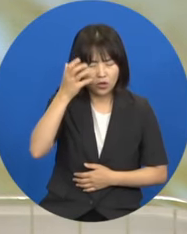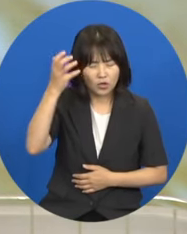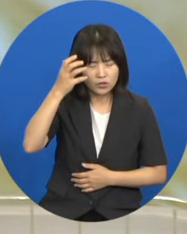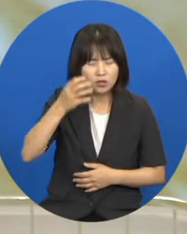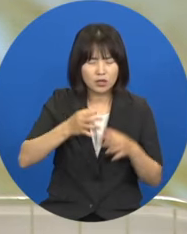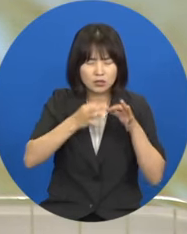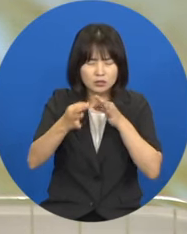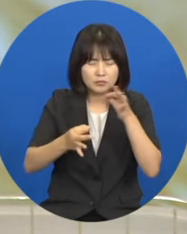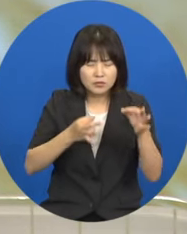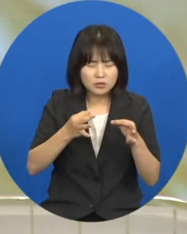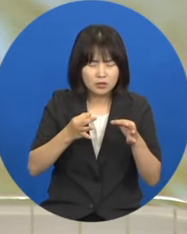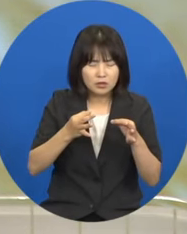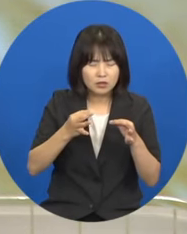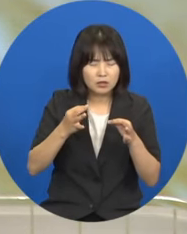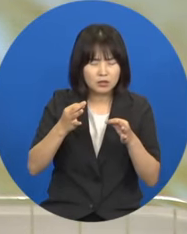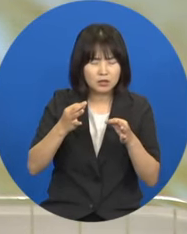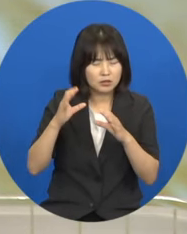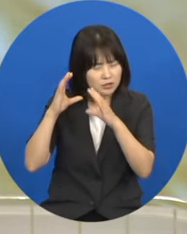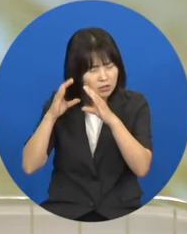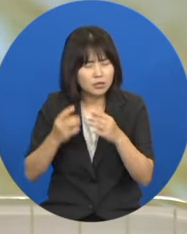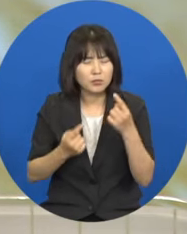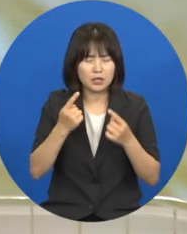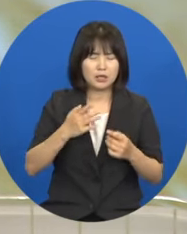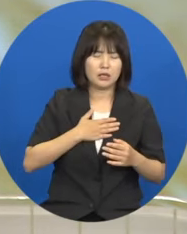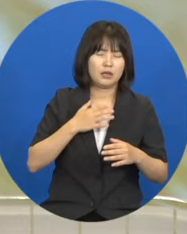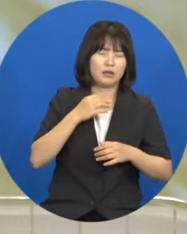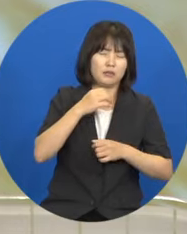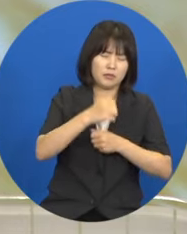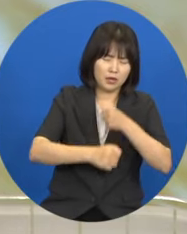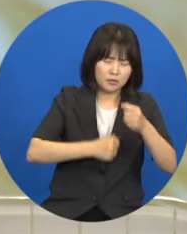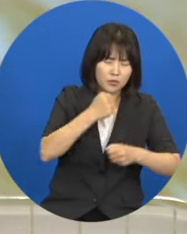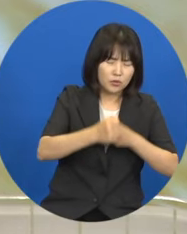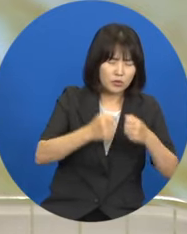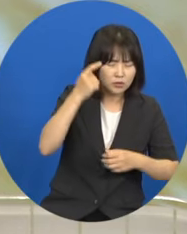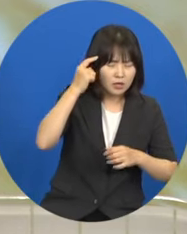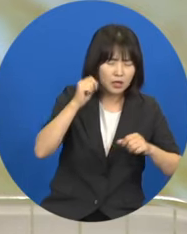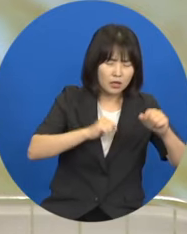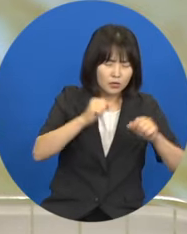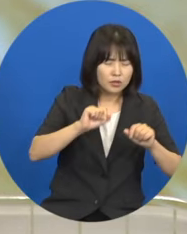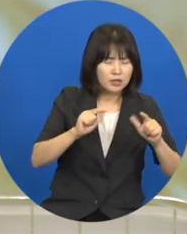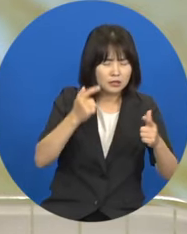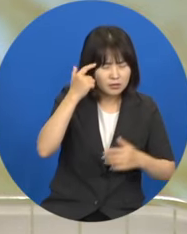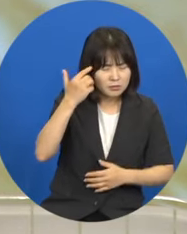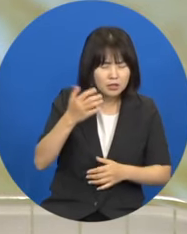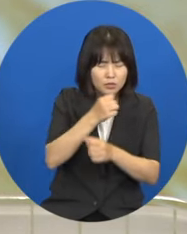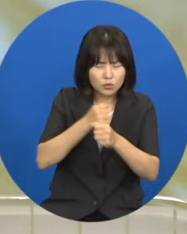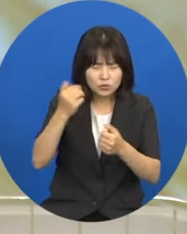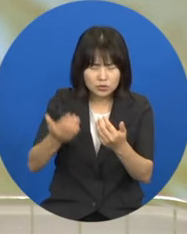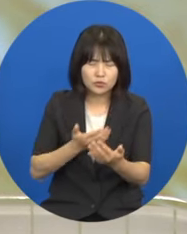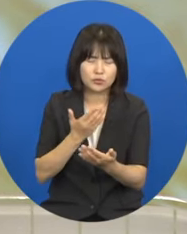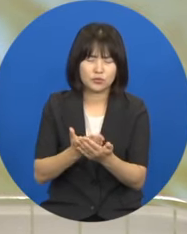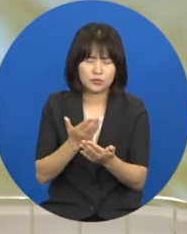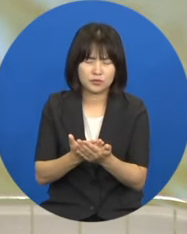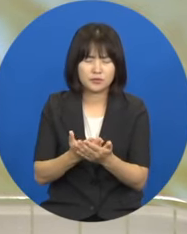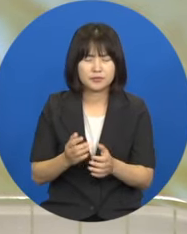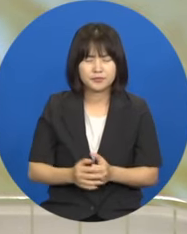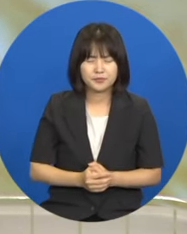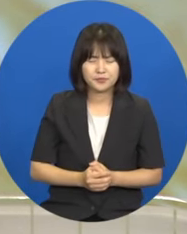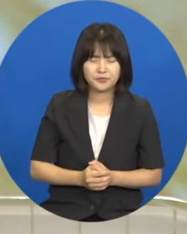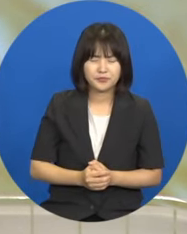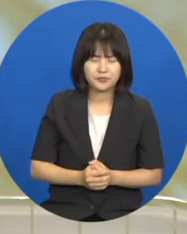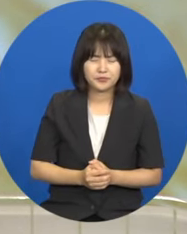욕구와 욕망과 욕심에 따라 생각하고 행동하지 않았습니까? 용서하여 주시옵소서.